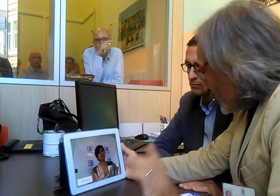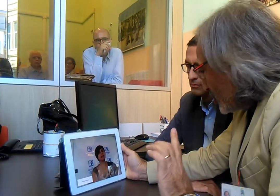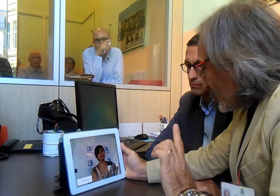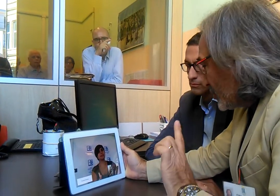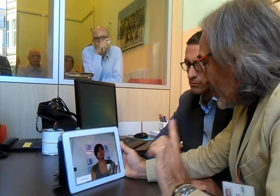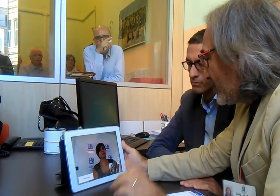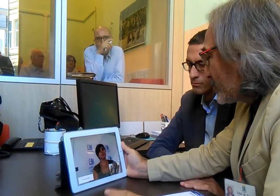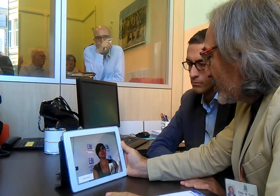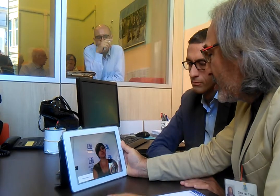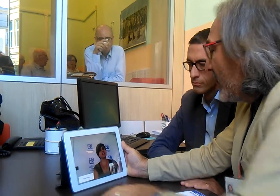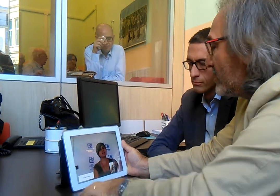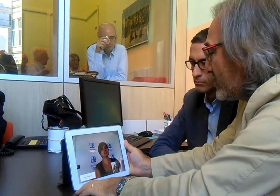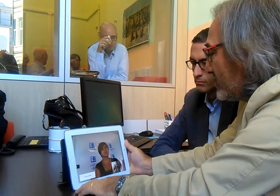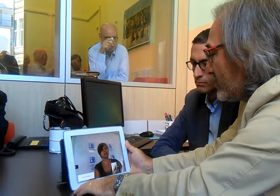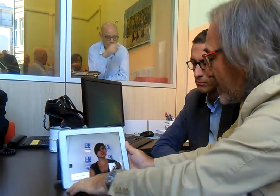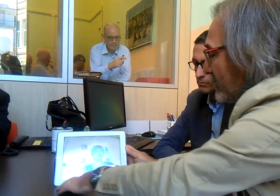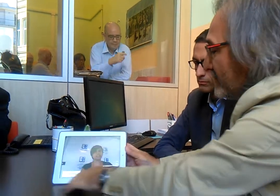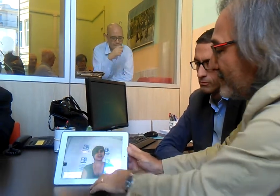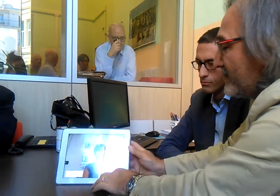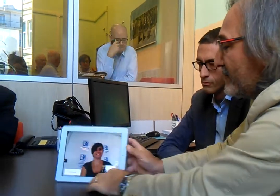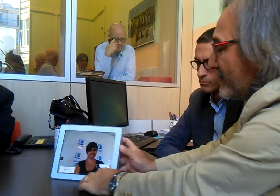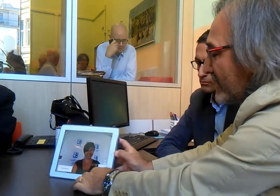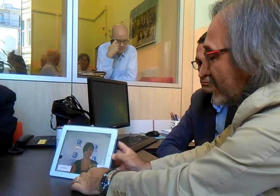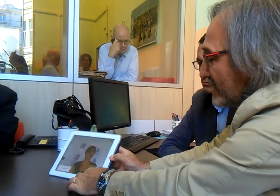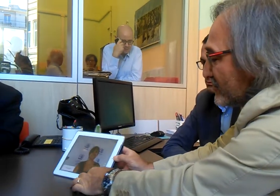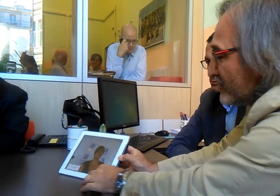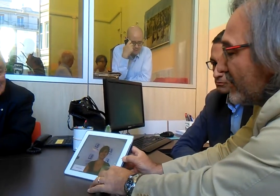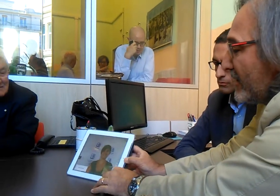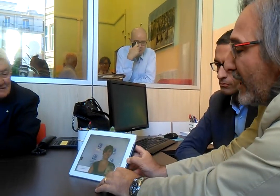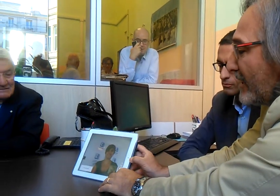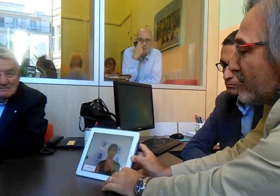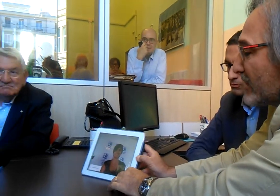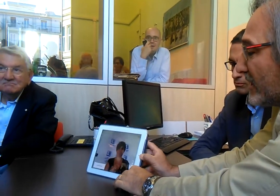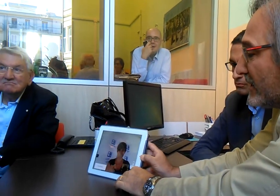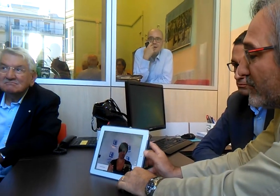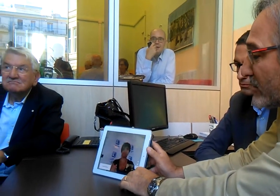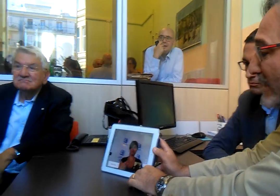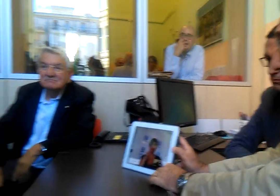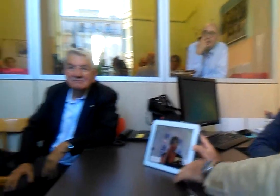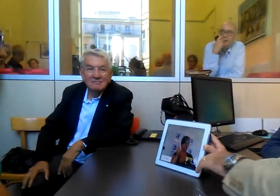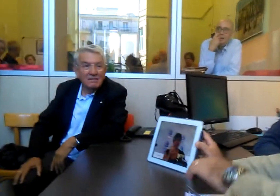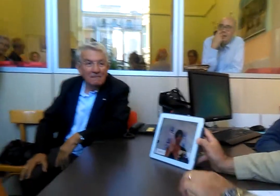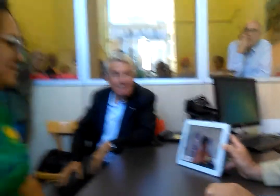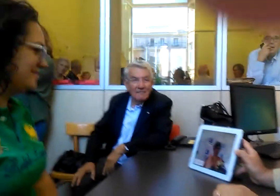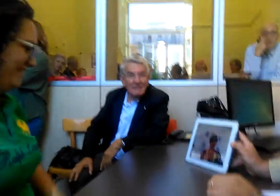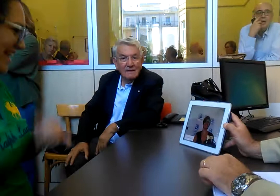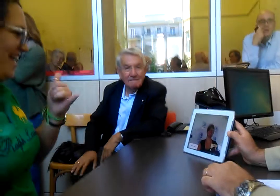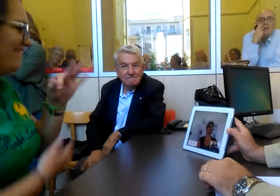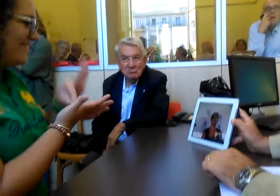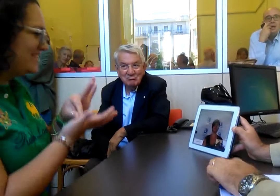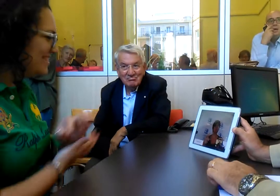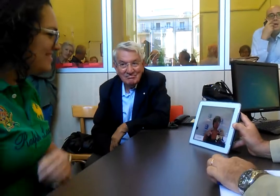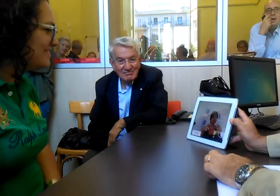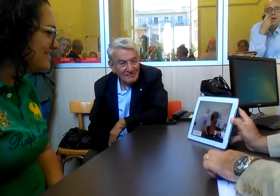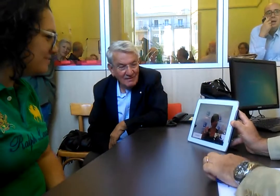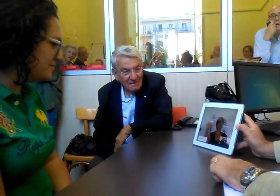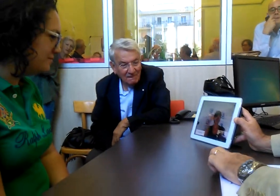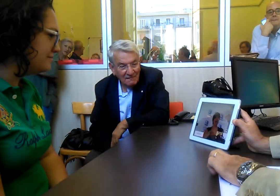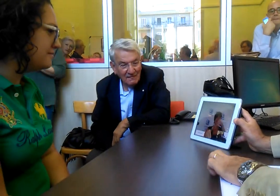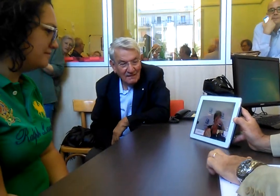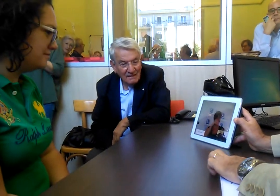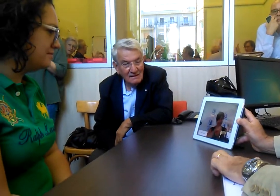lasciare l'iPad direttamente verso la signora. Sì, esatto. Allora, per una tessera elettorale nuova